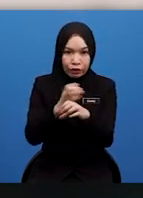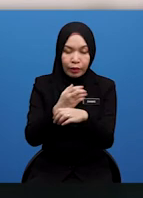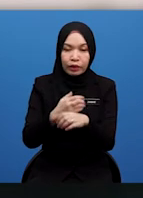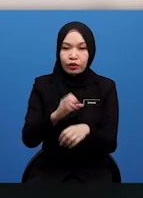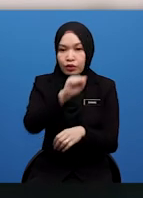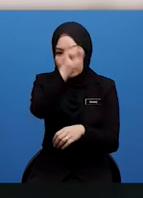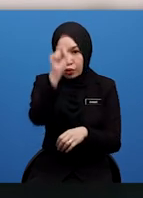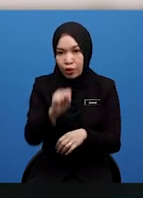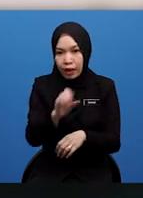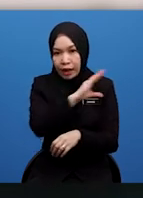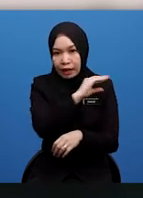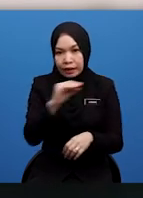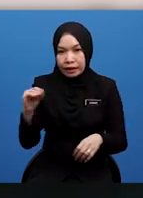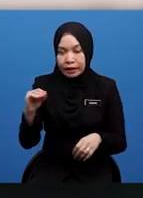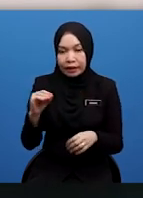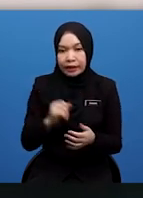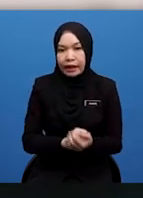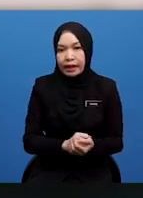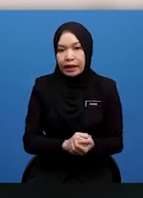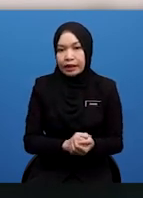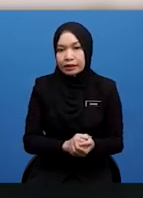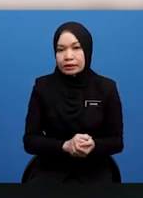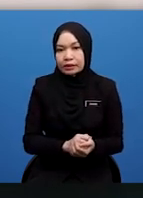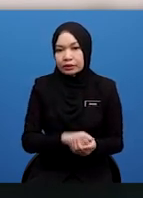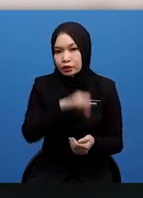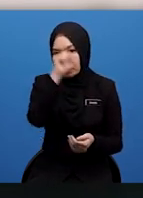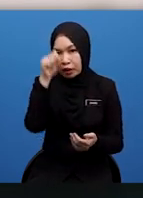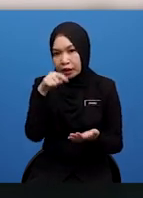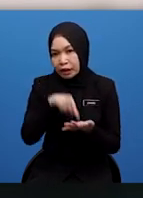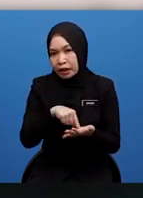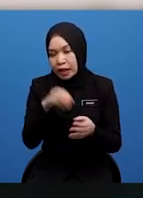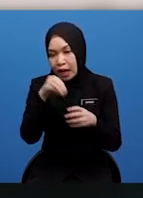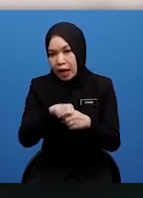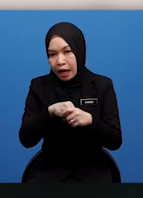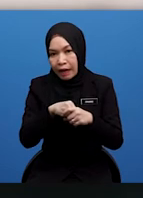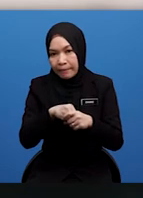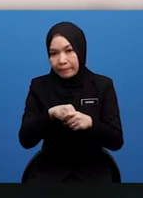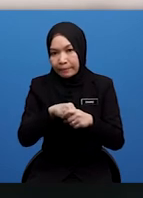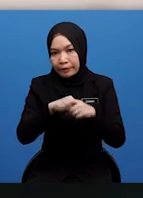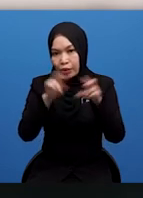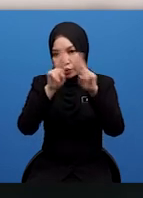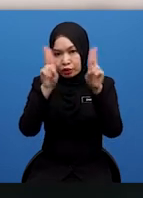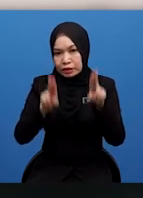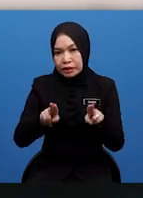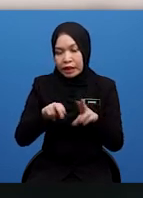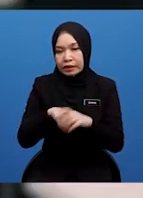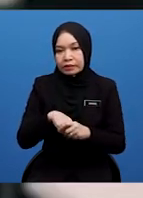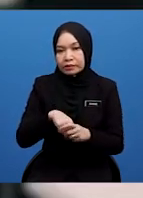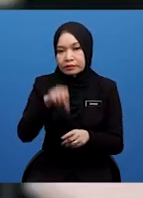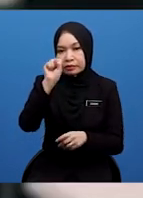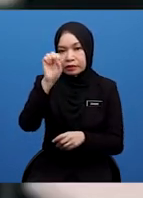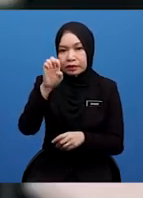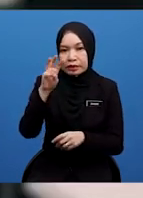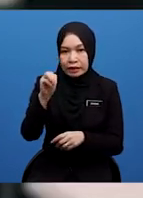bentuk-bentuk soalan dan kekerapan soalan graf gabungan ini di dalam peperiksaan semester 2.